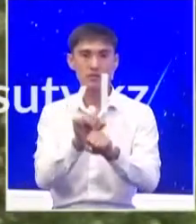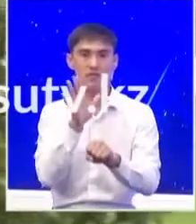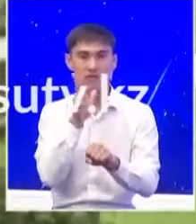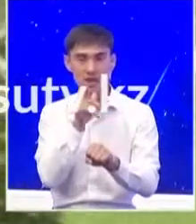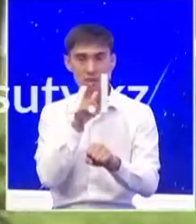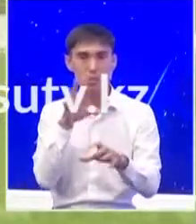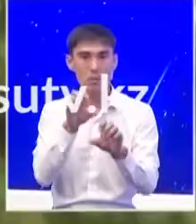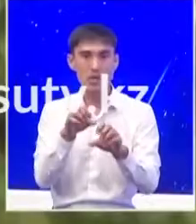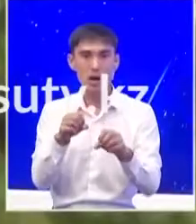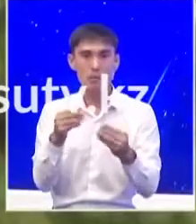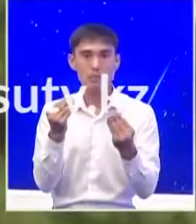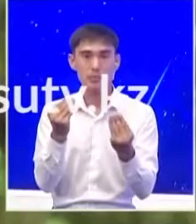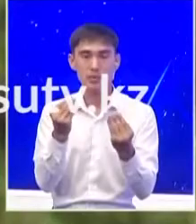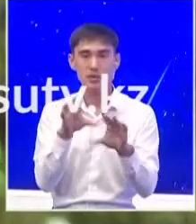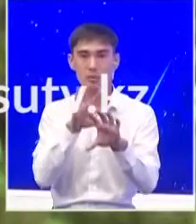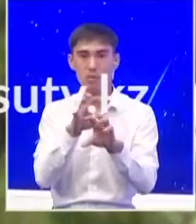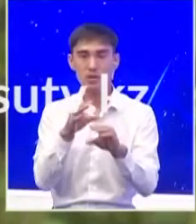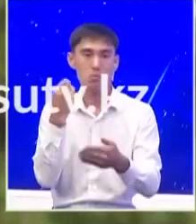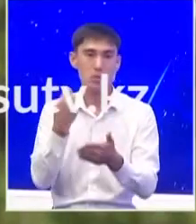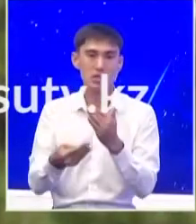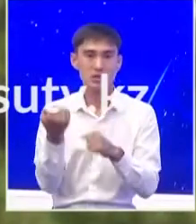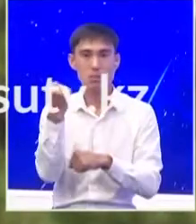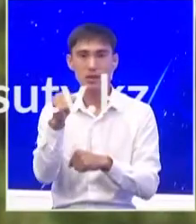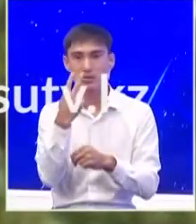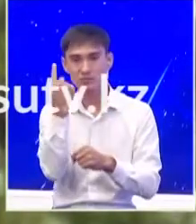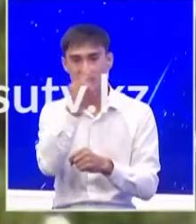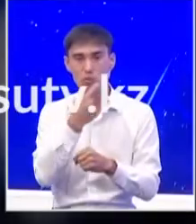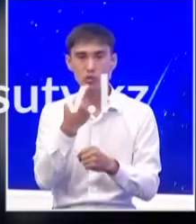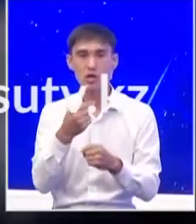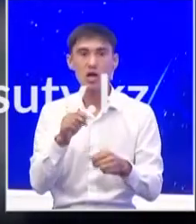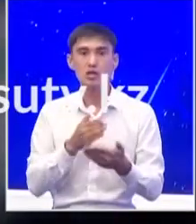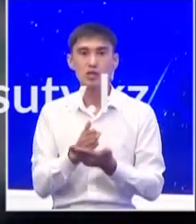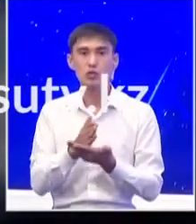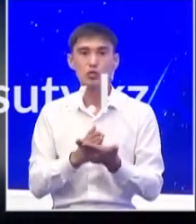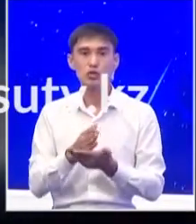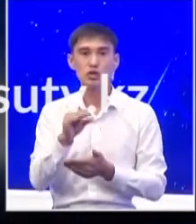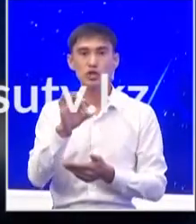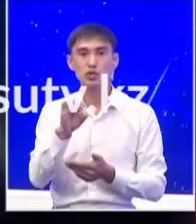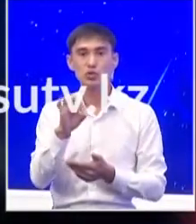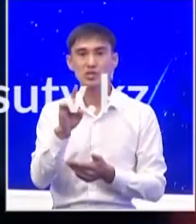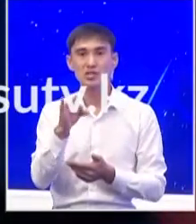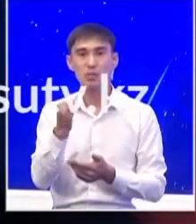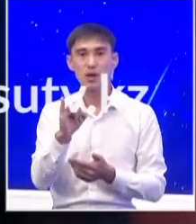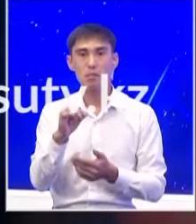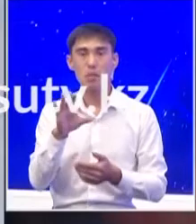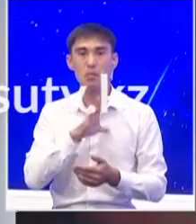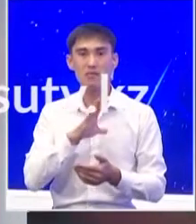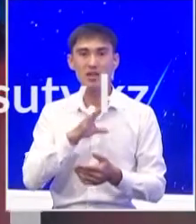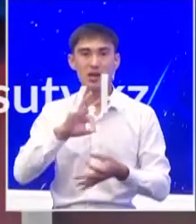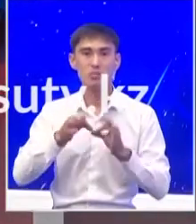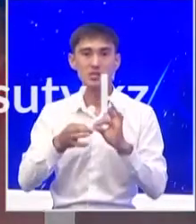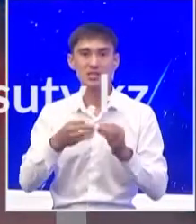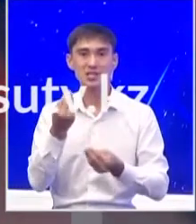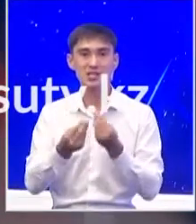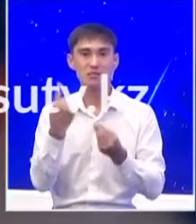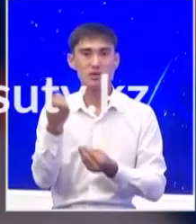момент, предшествующий победе или поражению. Сотрудник телекомпании ЖТСУ Женис Искобай побывал на Олимпийских играх впервые.